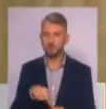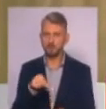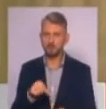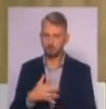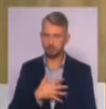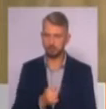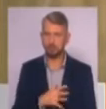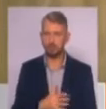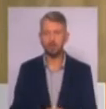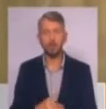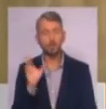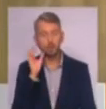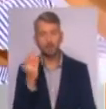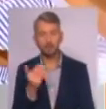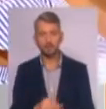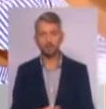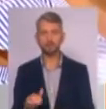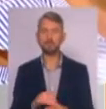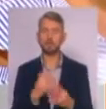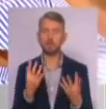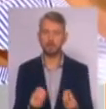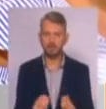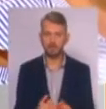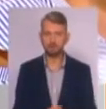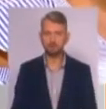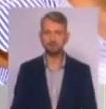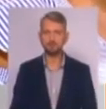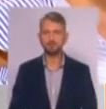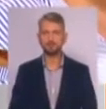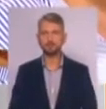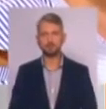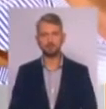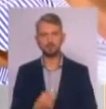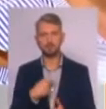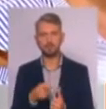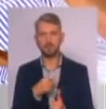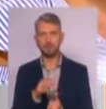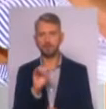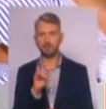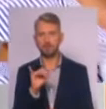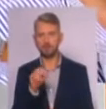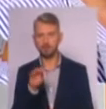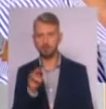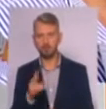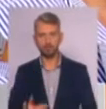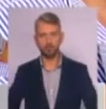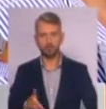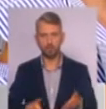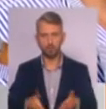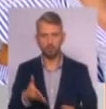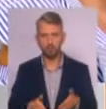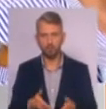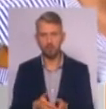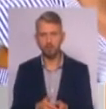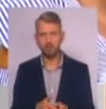Добрий день. Добрий день. Раді вас чути, прошу, ваше запитання. Добрий день. Я зовут Вінямін, живу на Оболоні. Хотів би, в